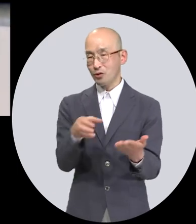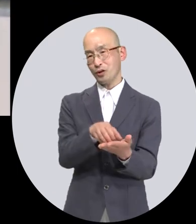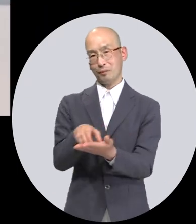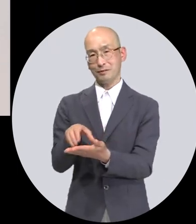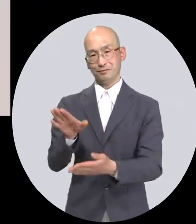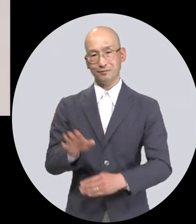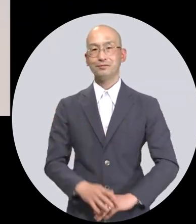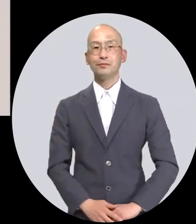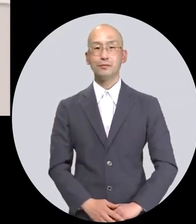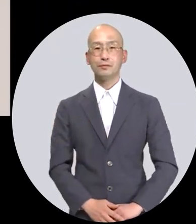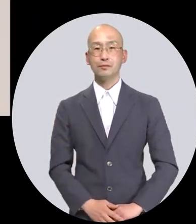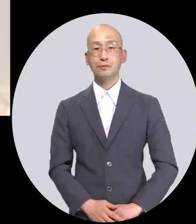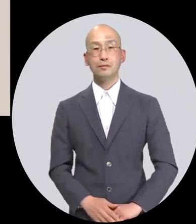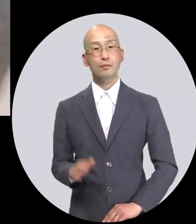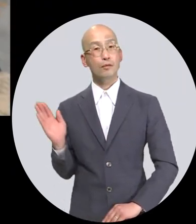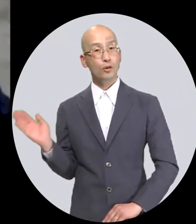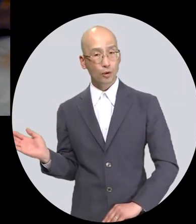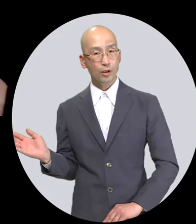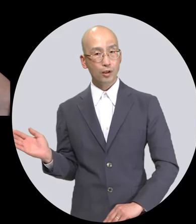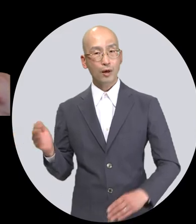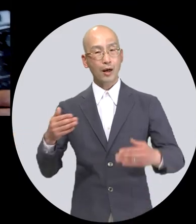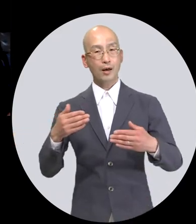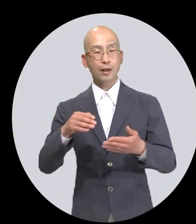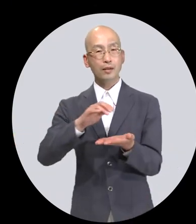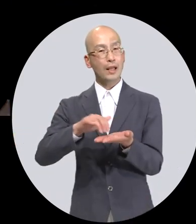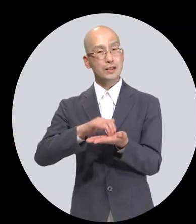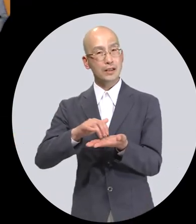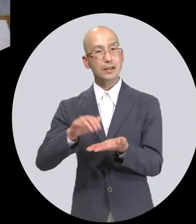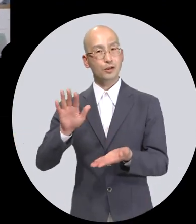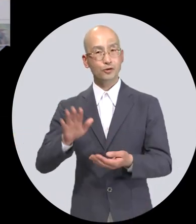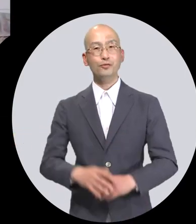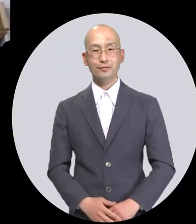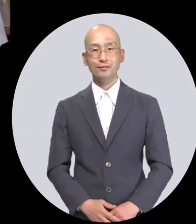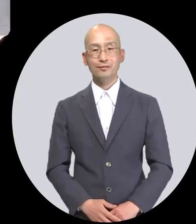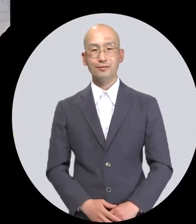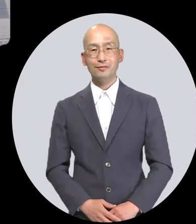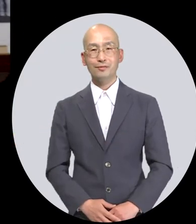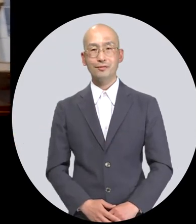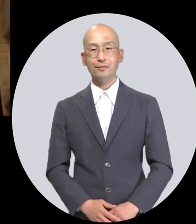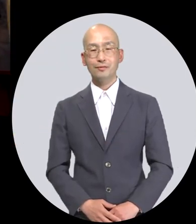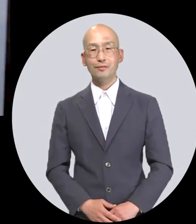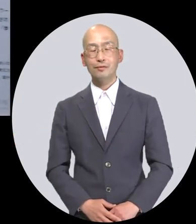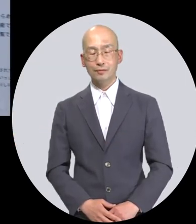資料が書いてあったりします。これは展示にもなってます、 うん、はい、